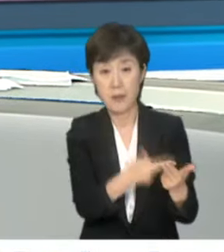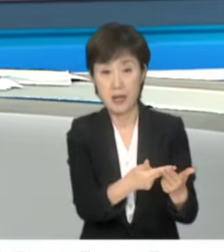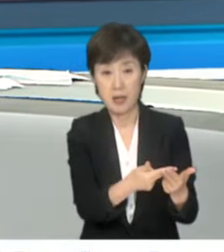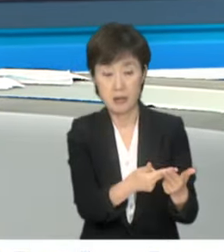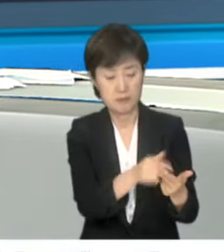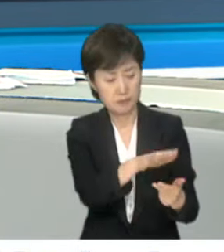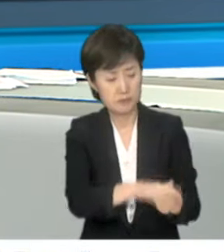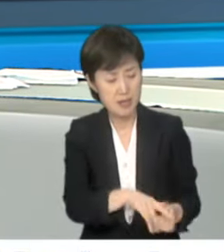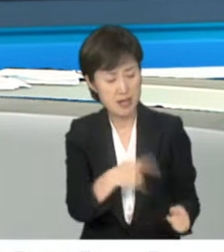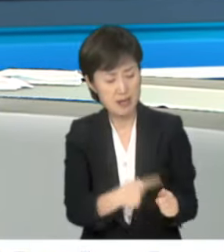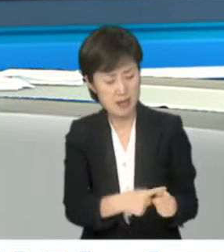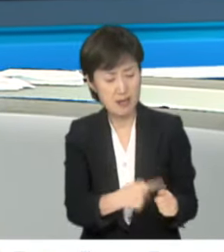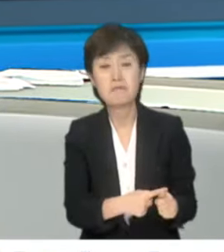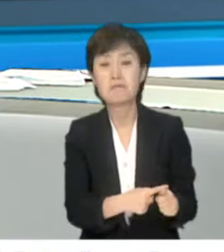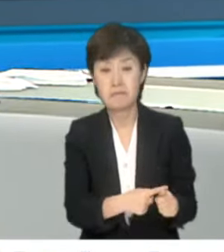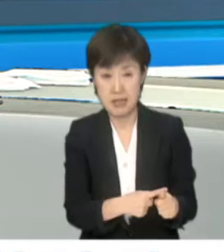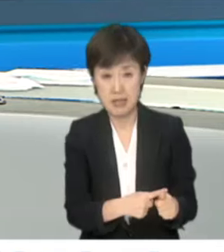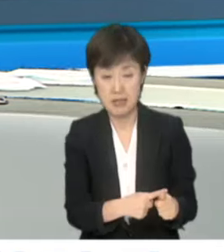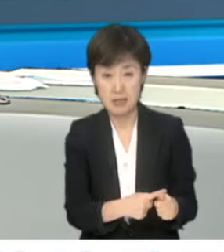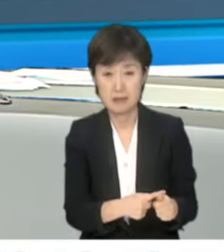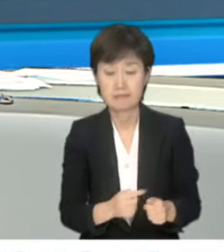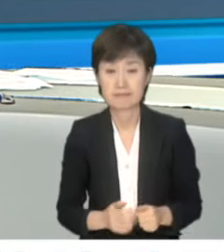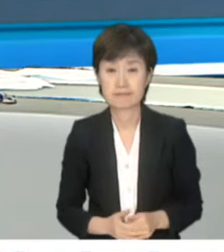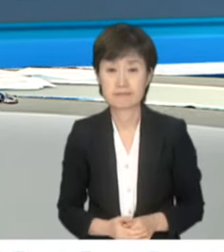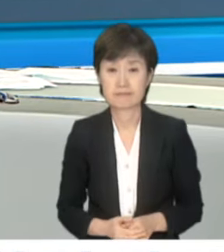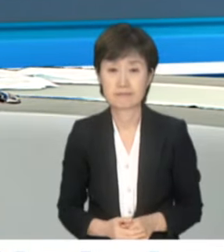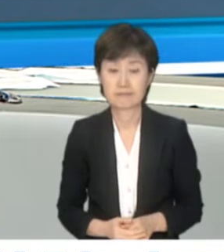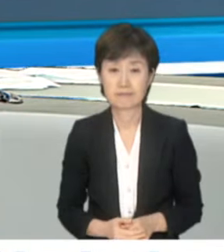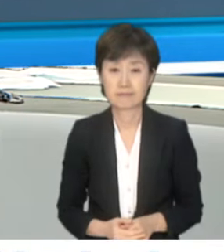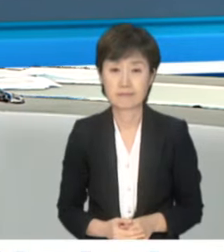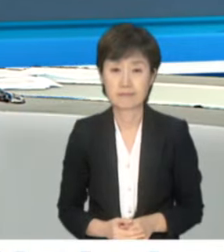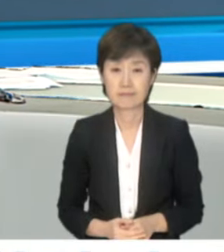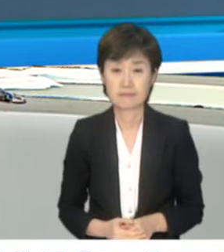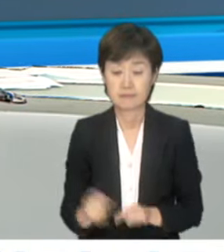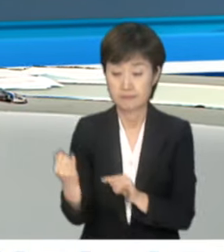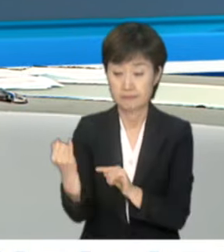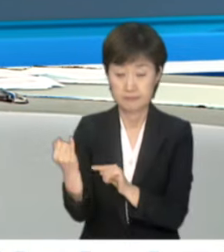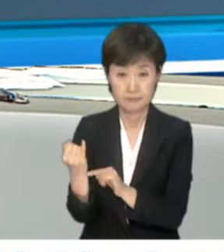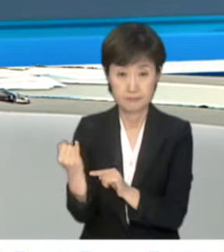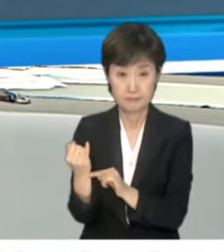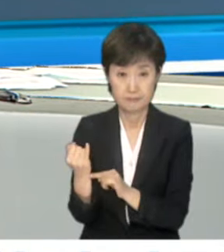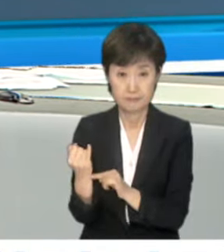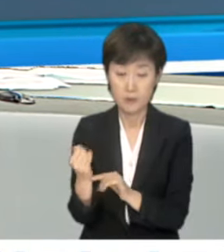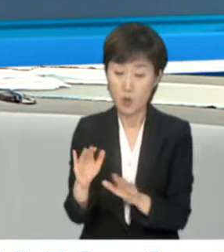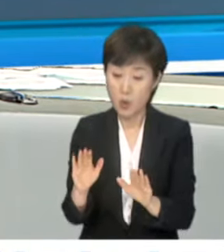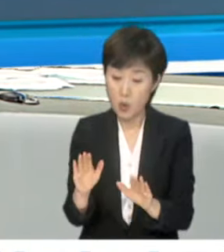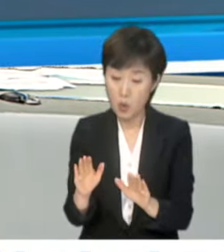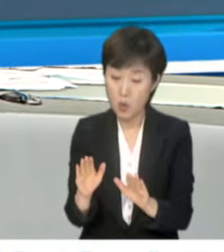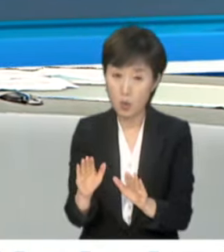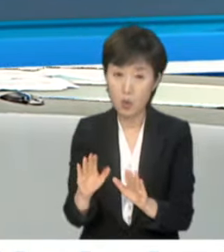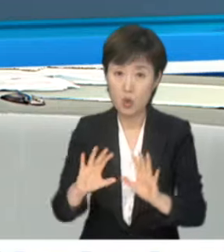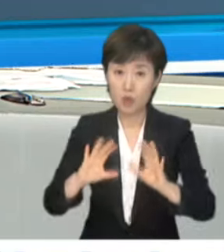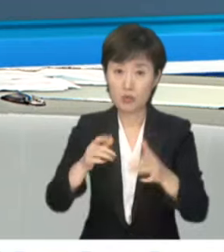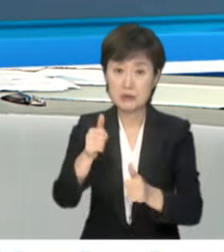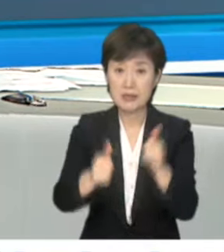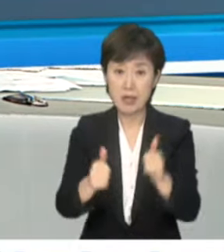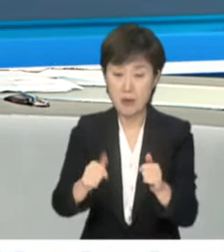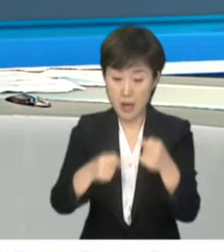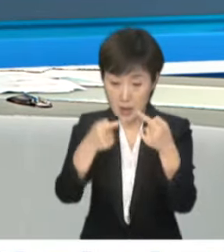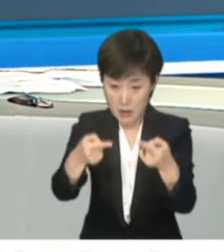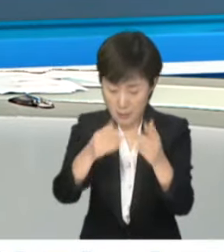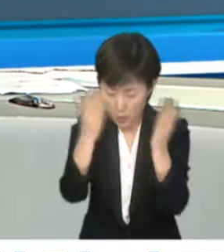직후에 작심발언을 내놓으면서 계속 논란이 되고 있는 상황인데 안세영 선수가 이번 달에 출전하기로 했었던 예정됐던